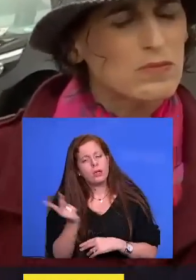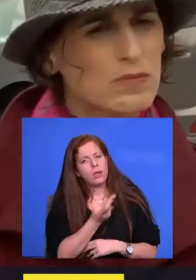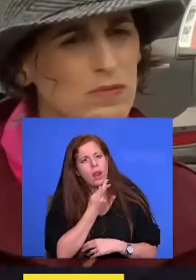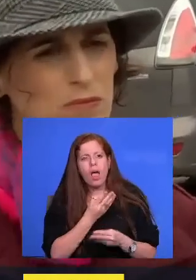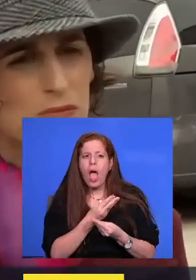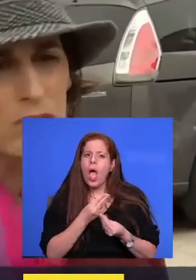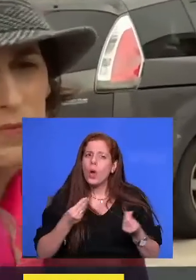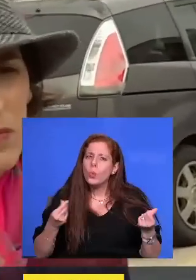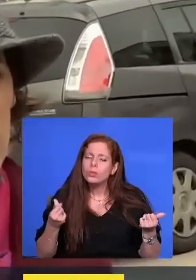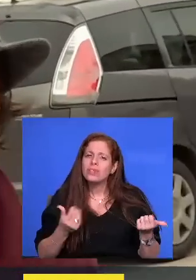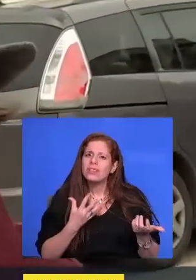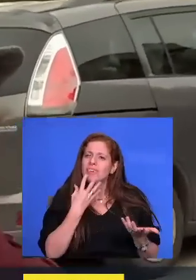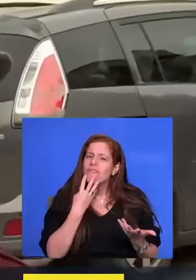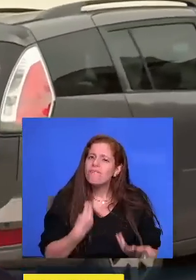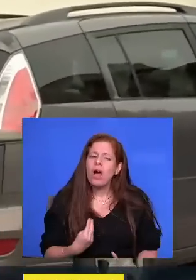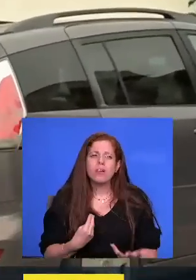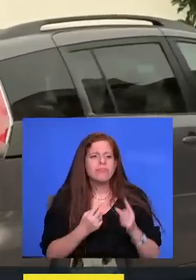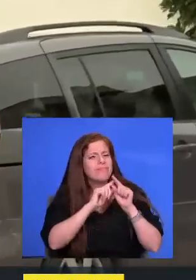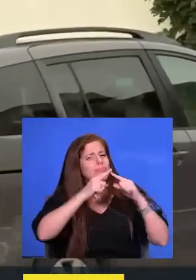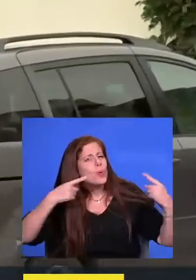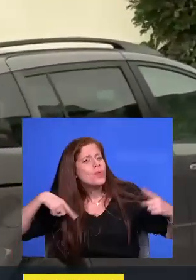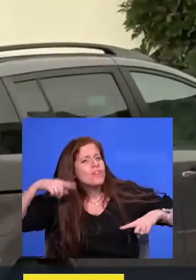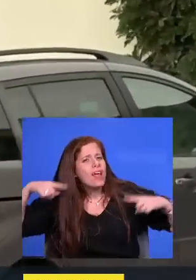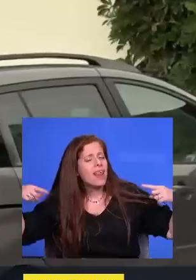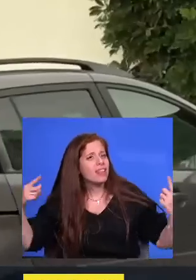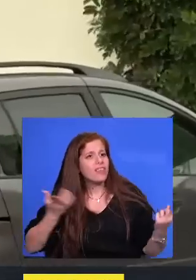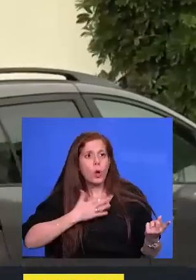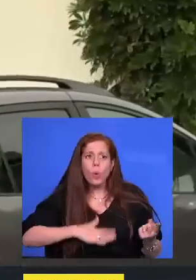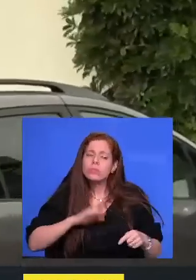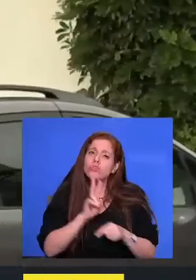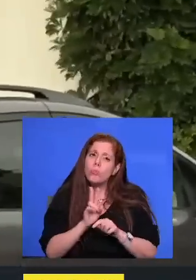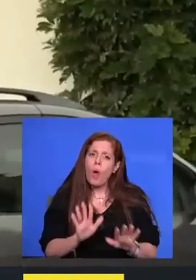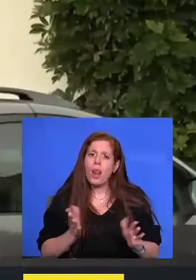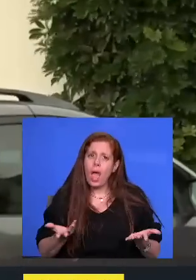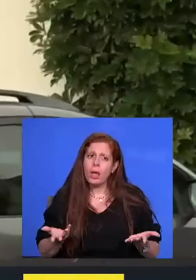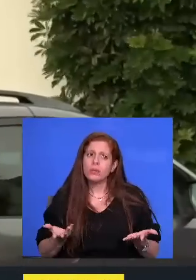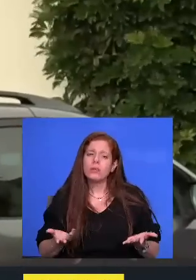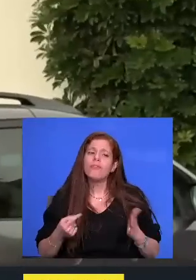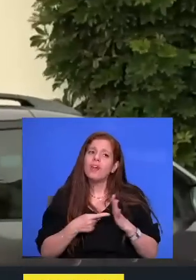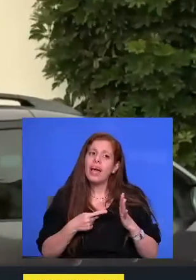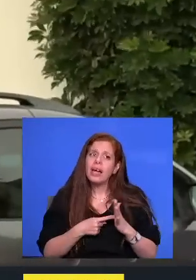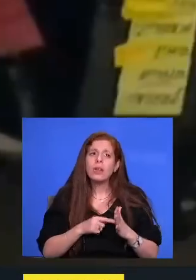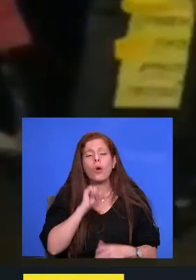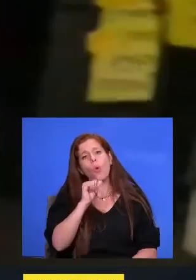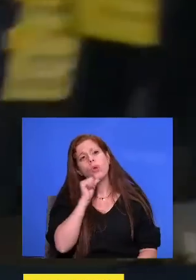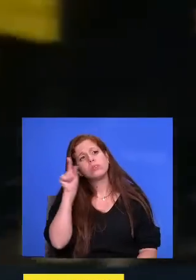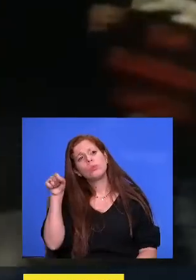איכותית, יפה, מגוונת, ואנחנו רוצים לשמור עליה. ולכן אנחנו לא רוצים אותו